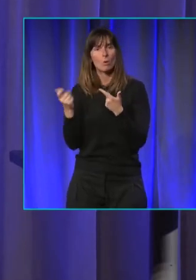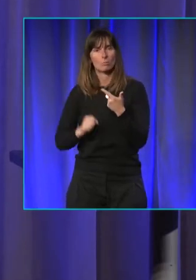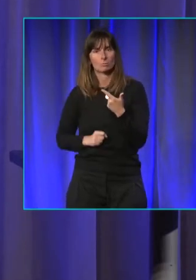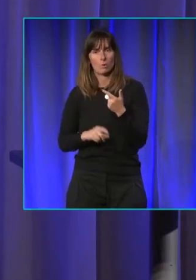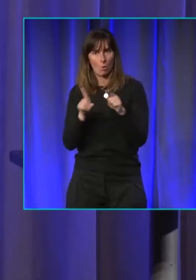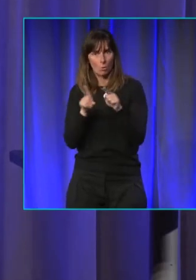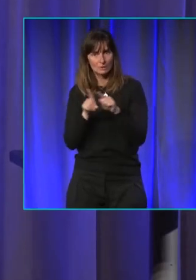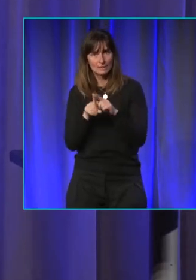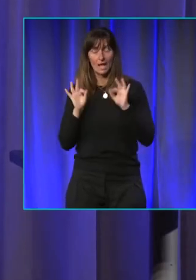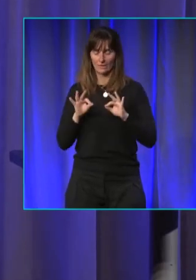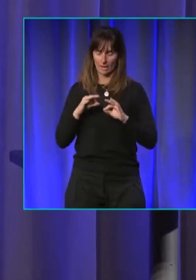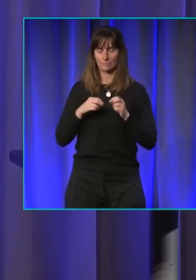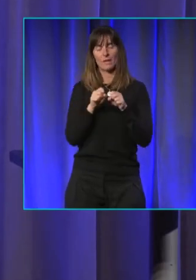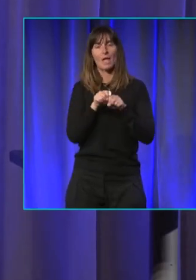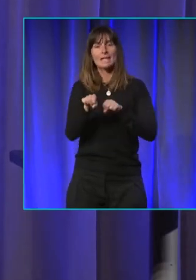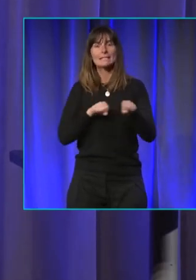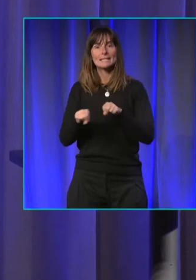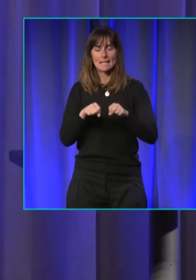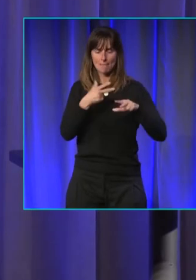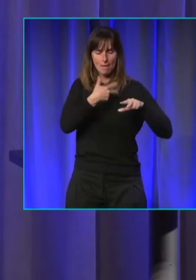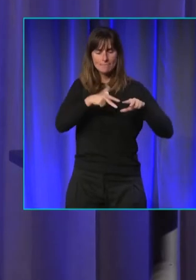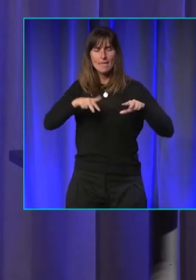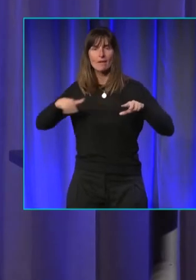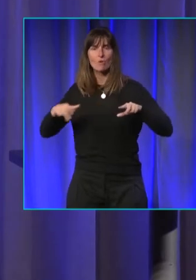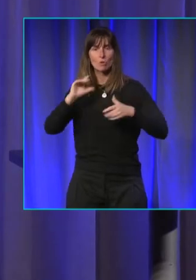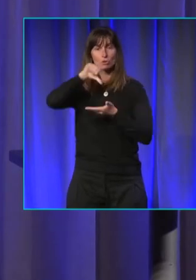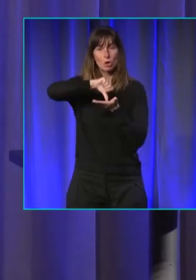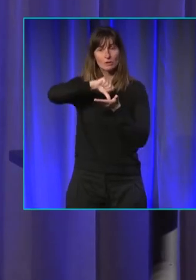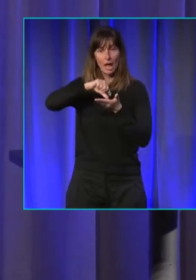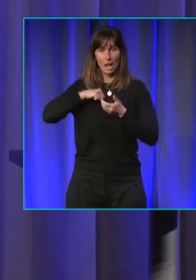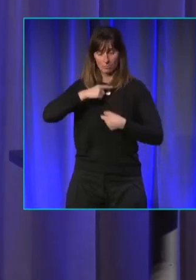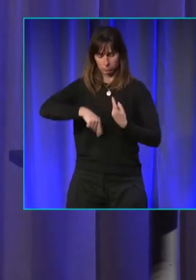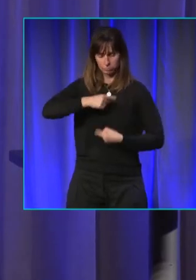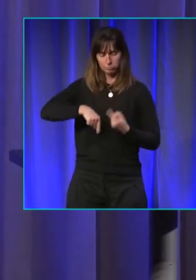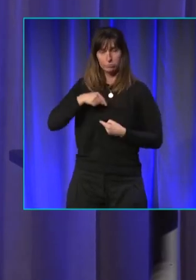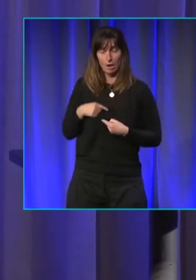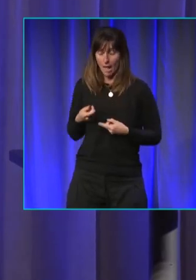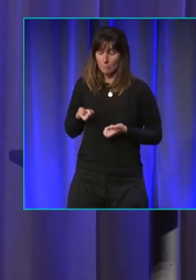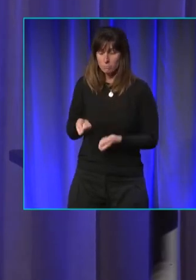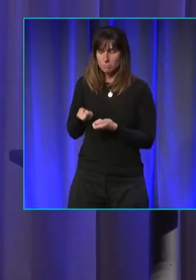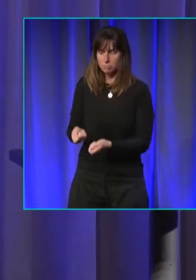capacité du système nerveux central à activer les fibres musculaires qui sont innervées.